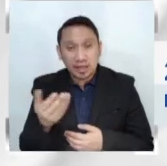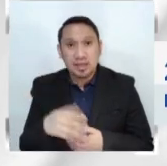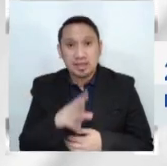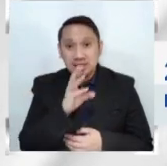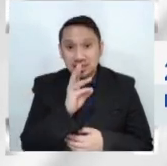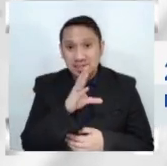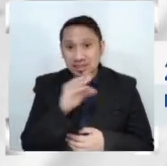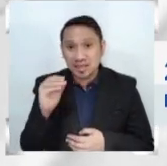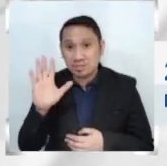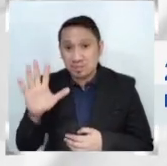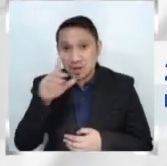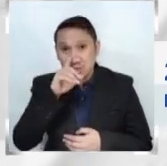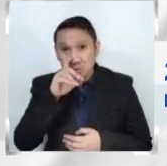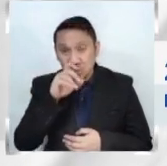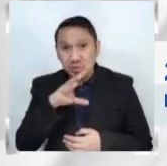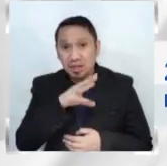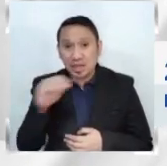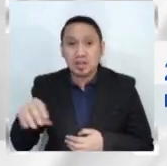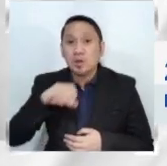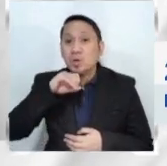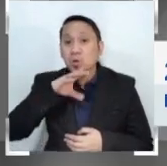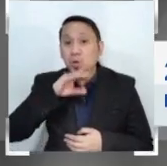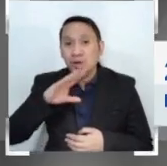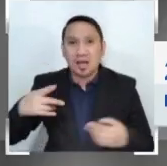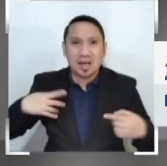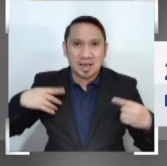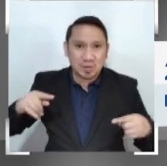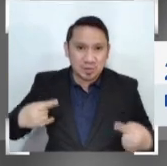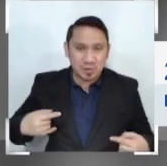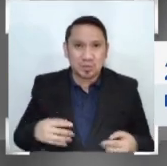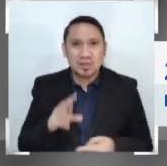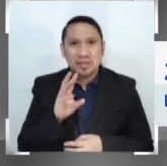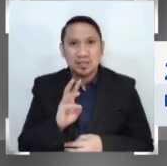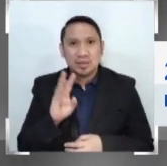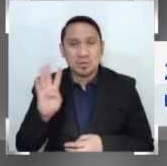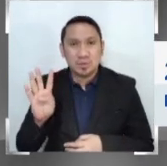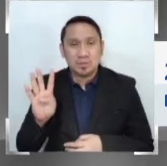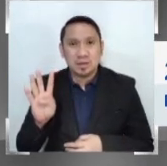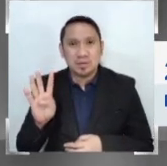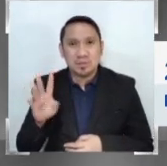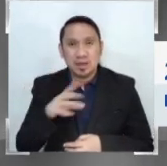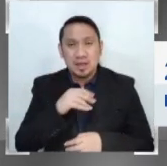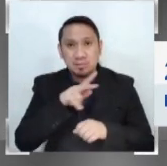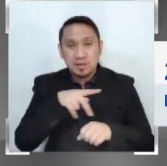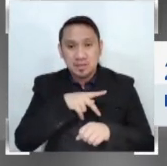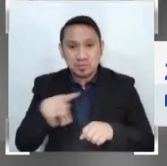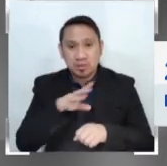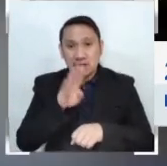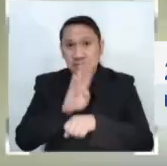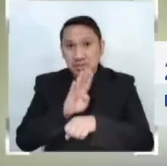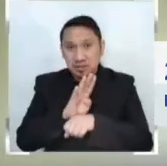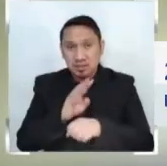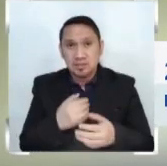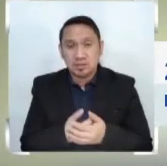6 at 5 taon. Sugatan ang kanilang lolang si Evelyn Perez, 64 taong gulang, retiradong principal at isang negosyante. Suspek